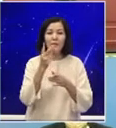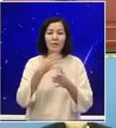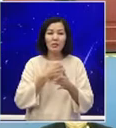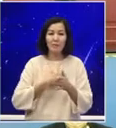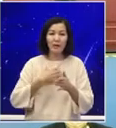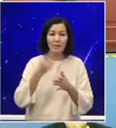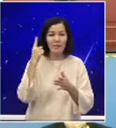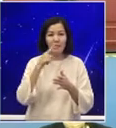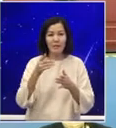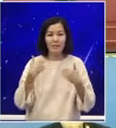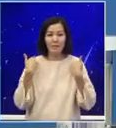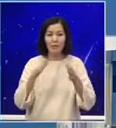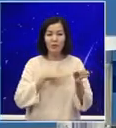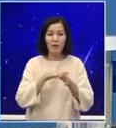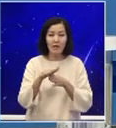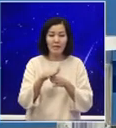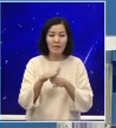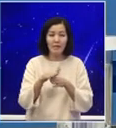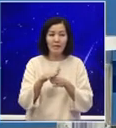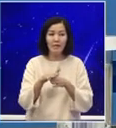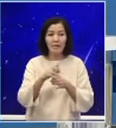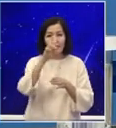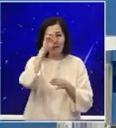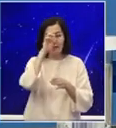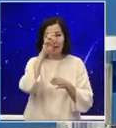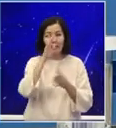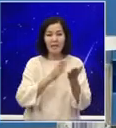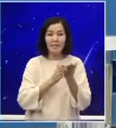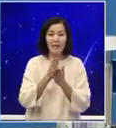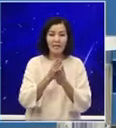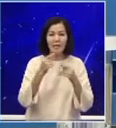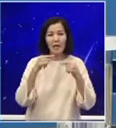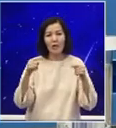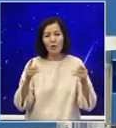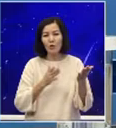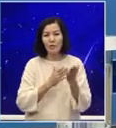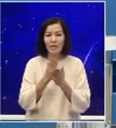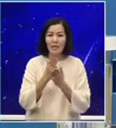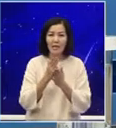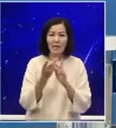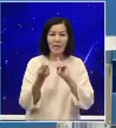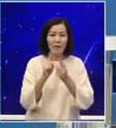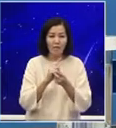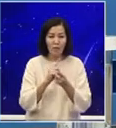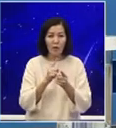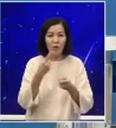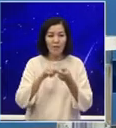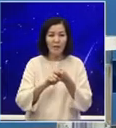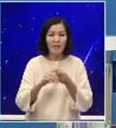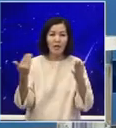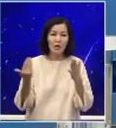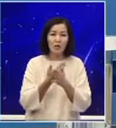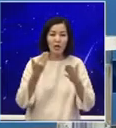маңызды бастама жүзеге асты. Сондай-ақ мемлекеттік саясаттың түрлі салаларын реформалауға қатысты жаңа